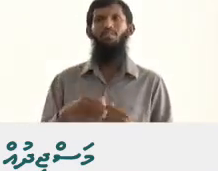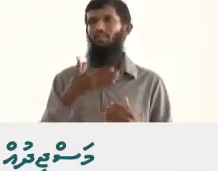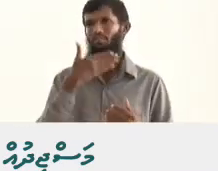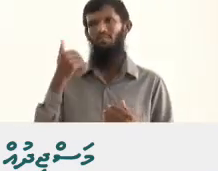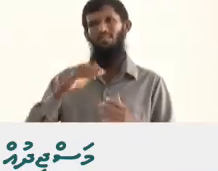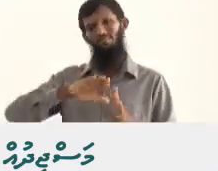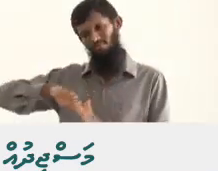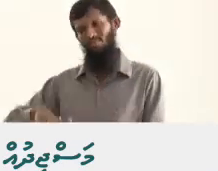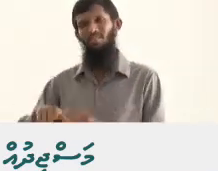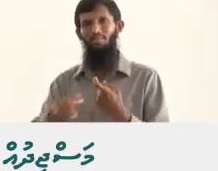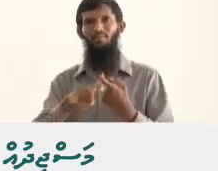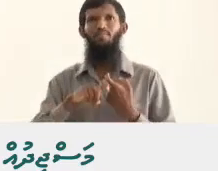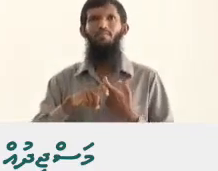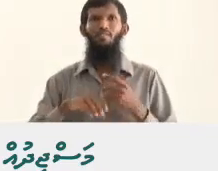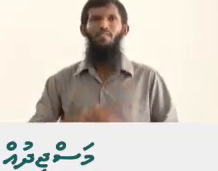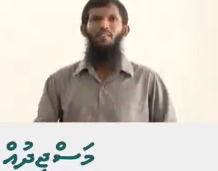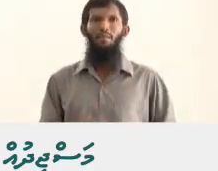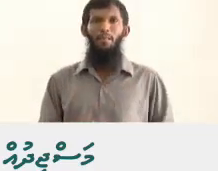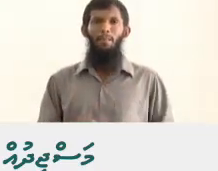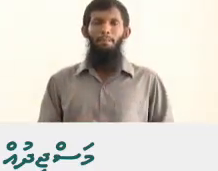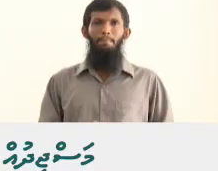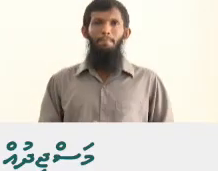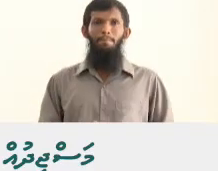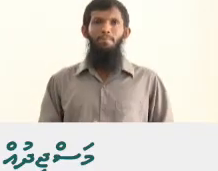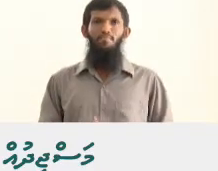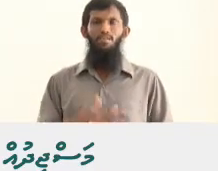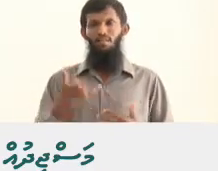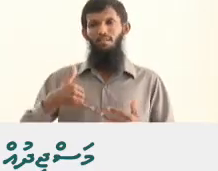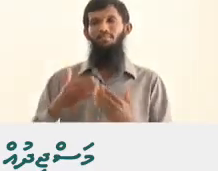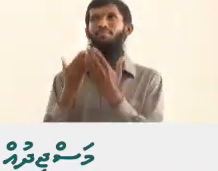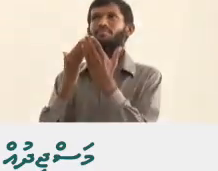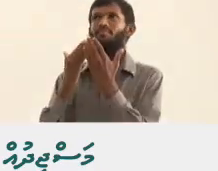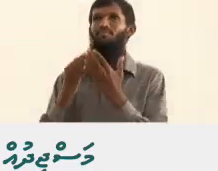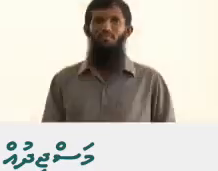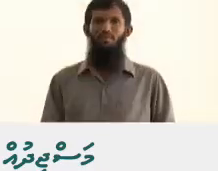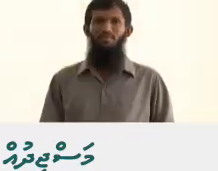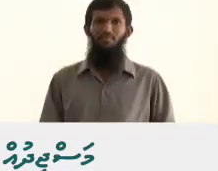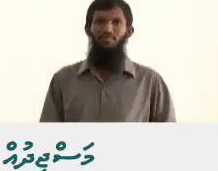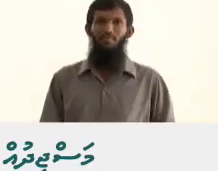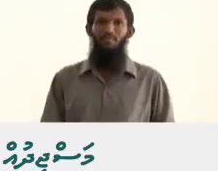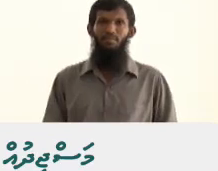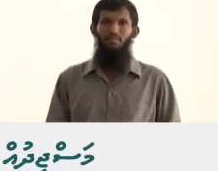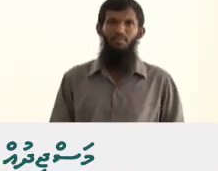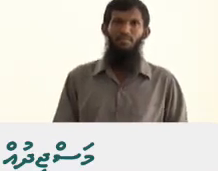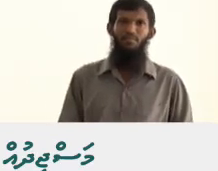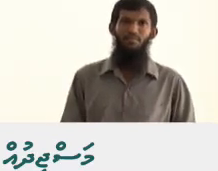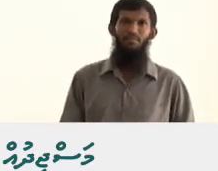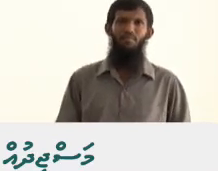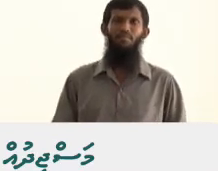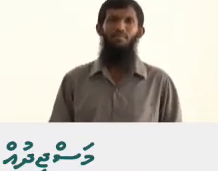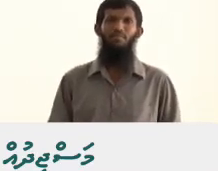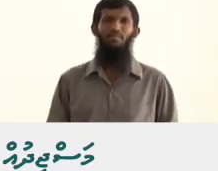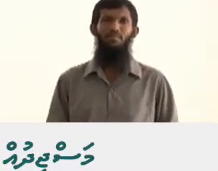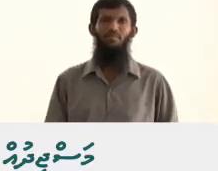আলামেন দিন্নাবান দেব আল্লাহুম্মা আগফির লিল মুমিনিনা ওয়াল মুমিনাত ওয়াল মুসলিমিনা ওয়াল মুসলিমাত